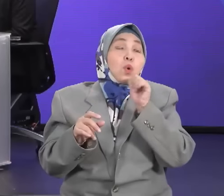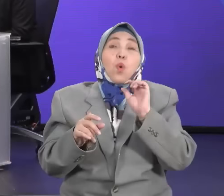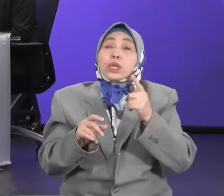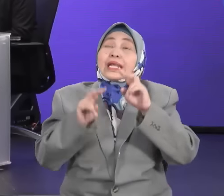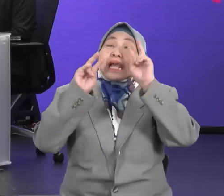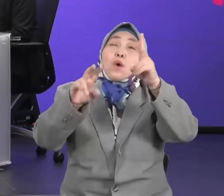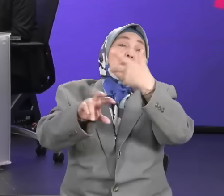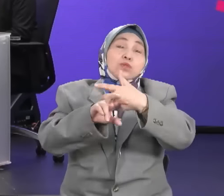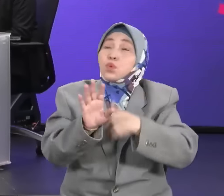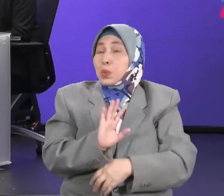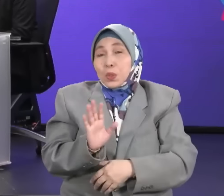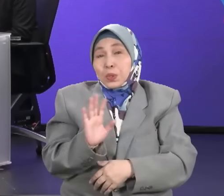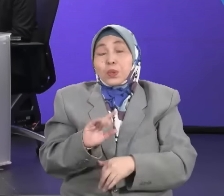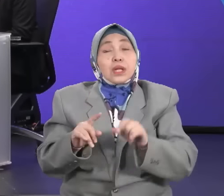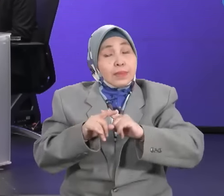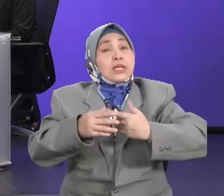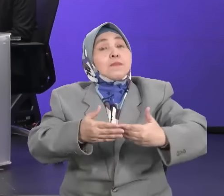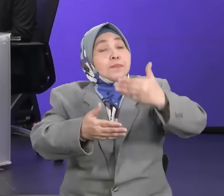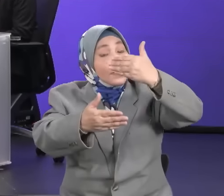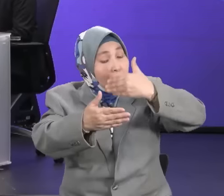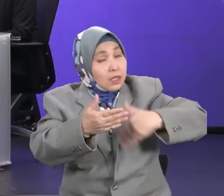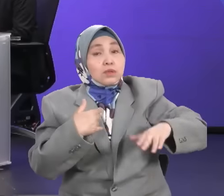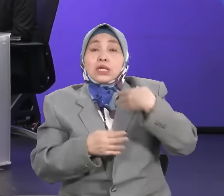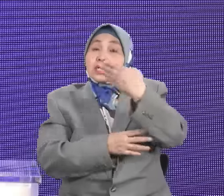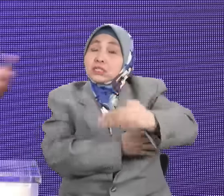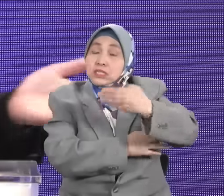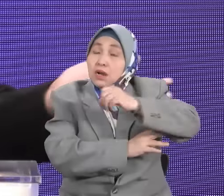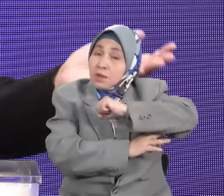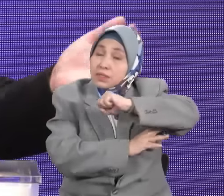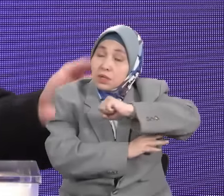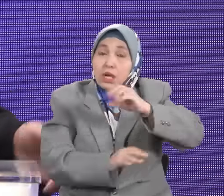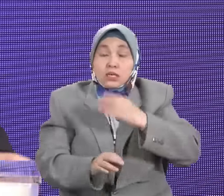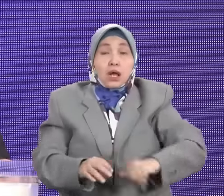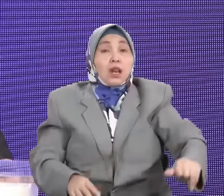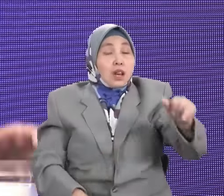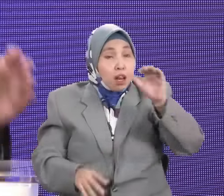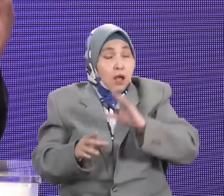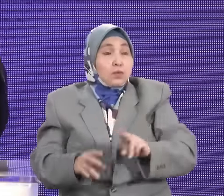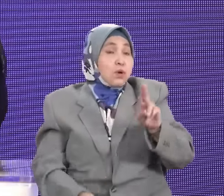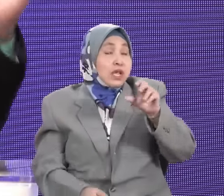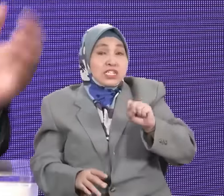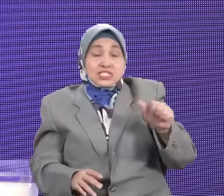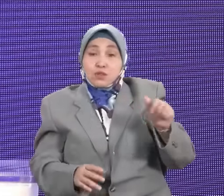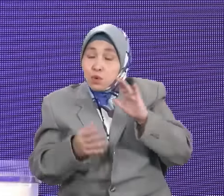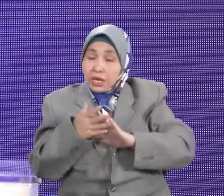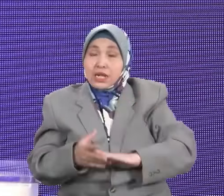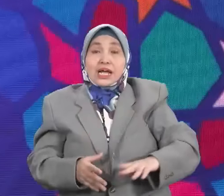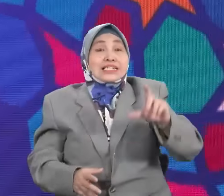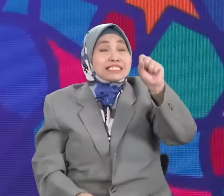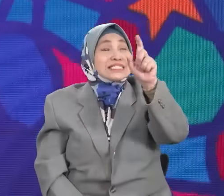itu ya sebaliknya itu ada sejarah perjuangan kalau saya pergi ke us tuh ada statuely